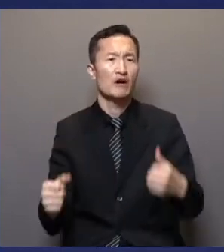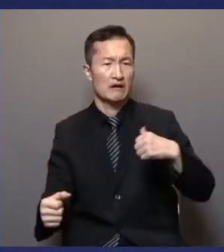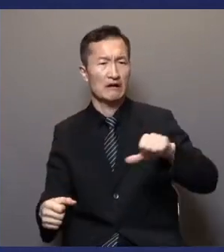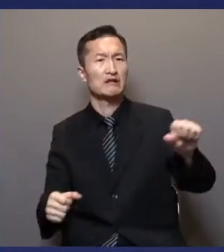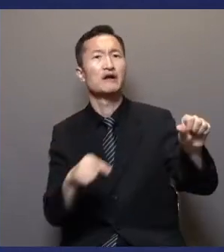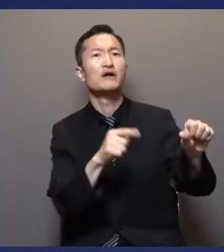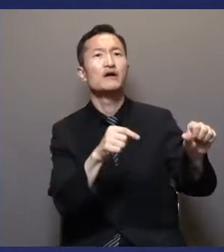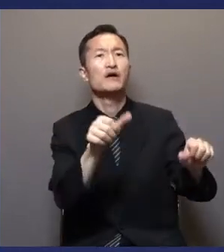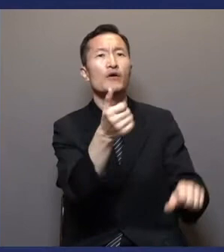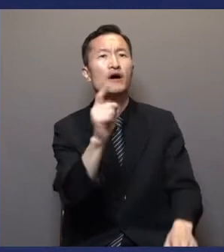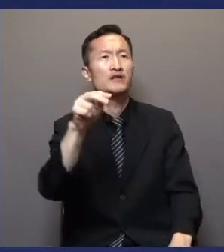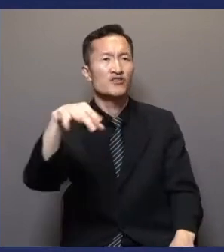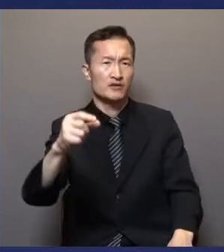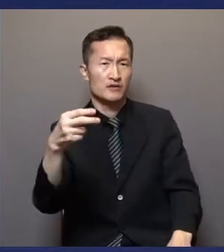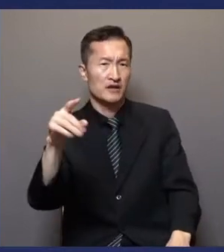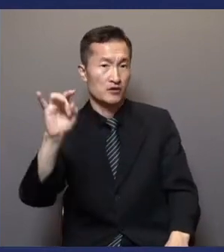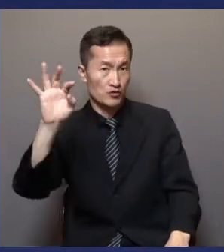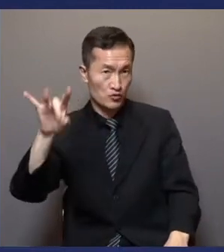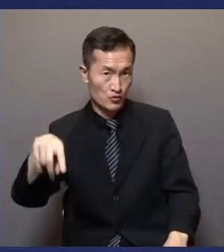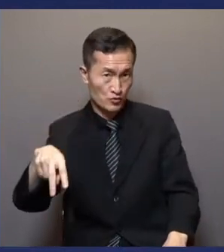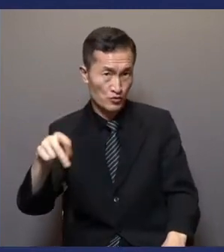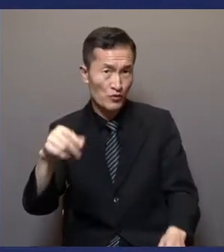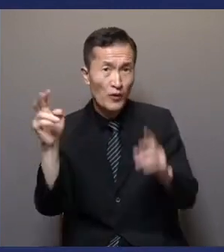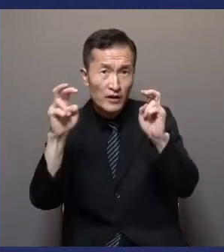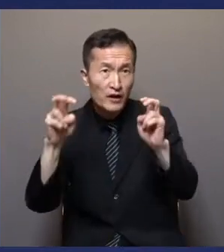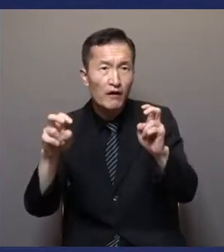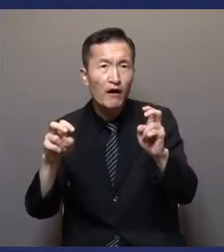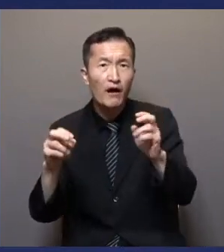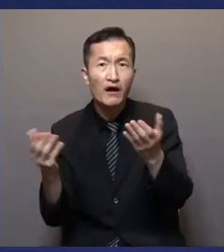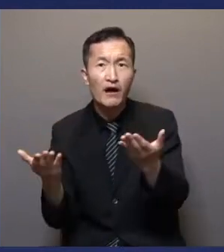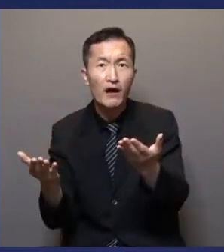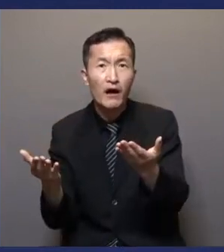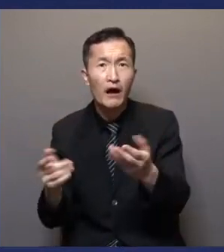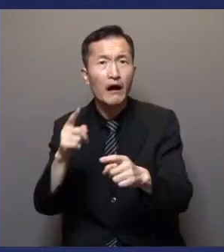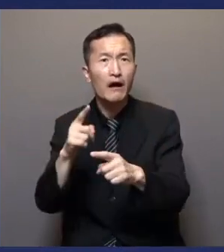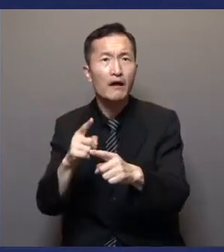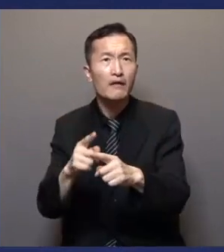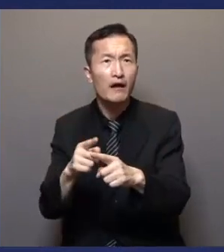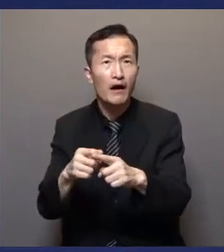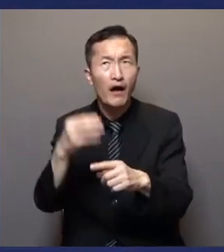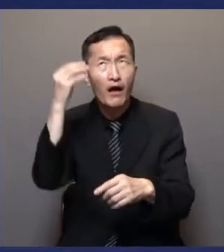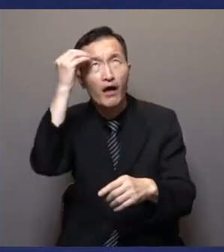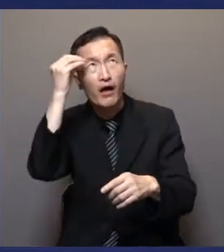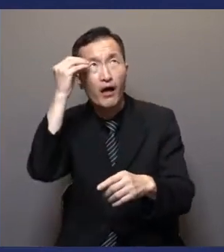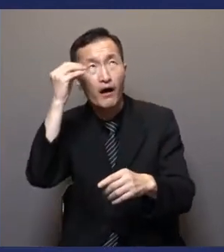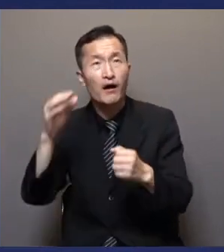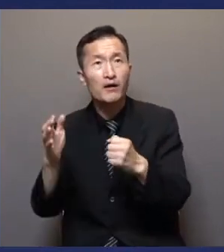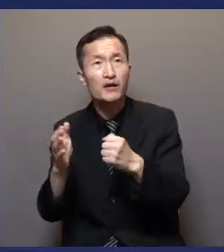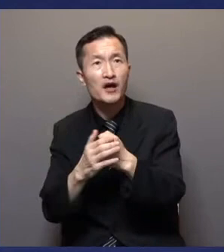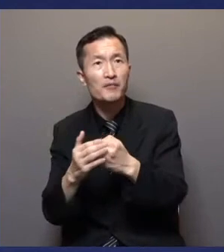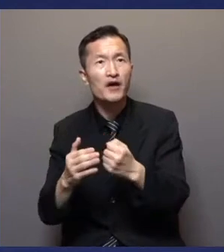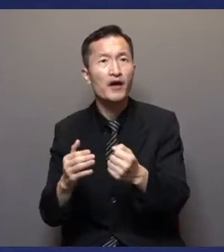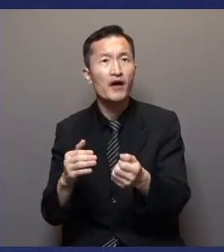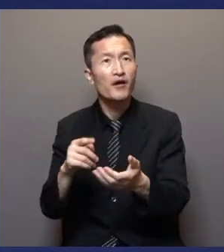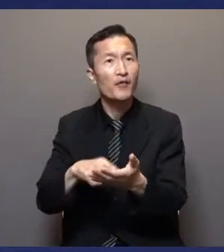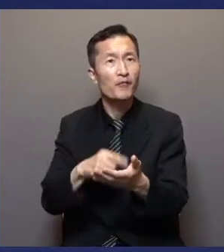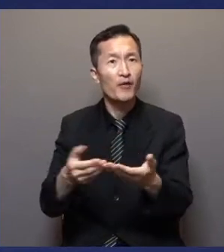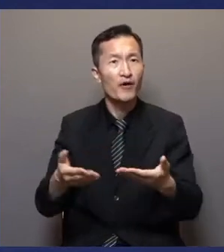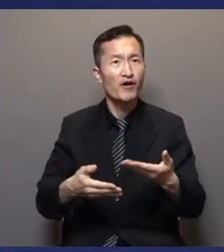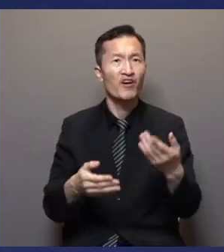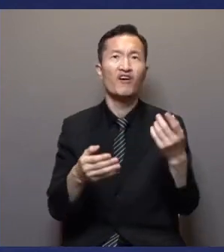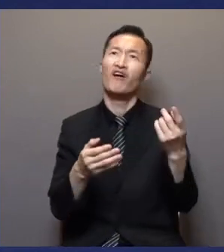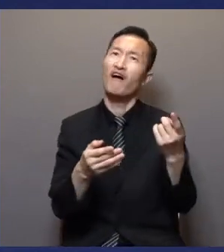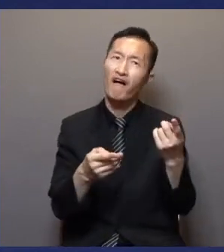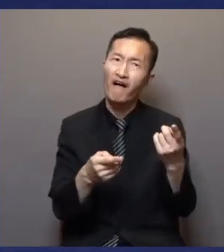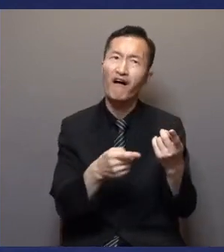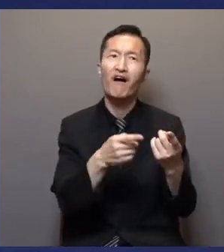화천대유에서 일하다가 어지럼증 호소하고 받은 위로금이 50억입니다. 누구의 아들은 왜 1억 3천만